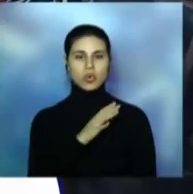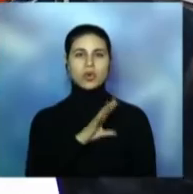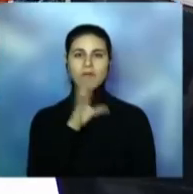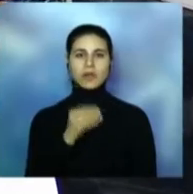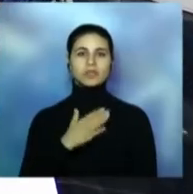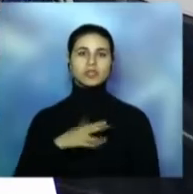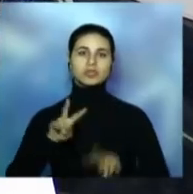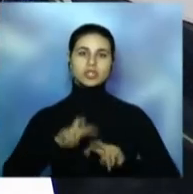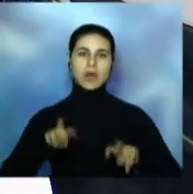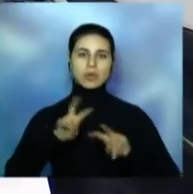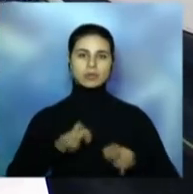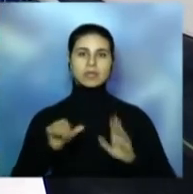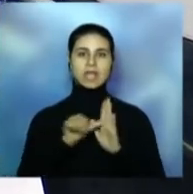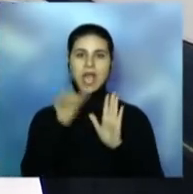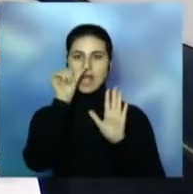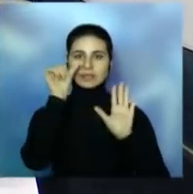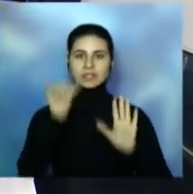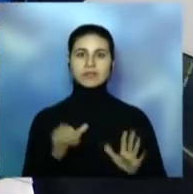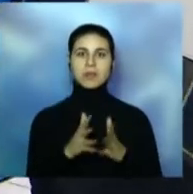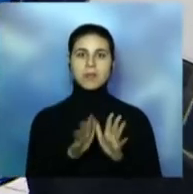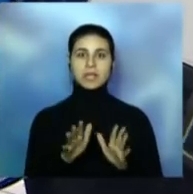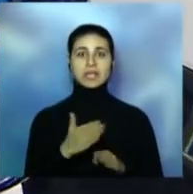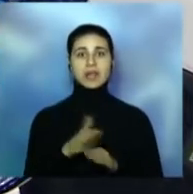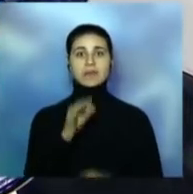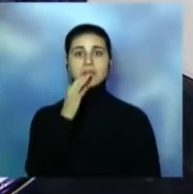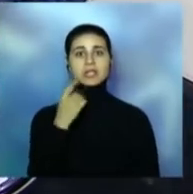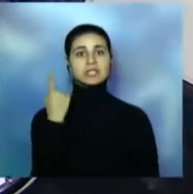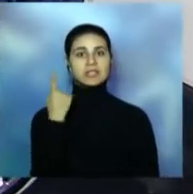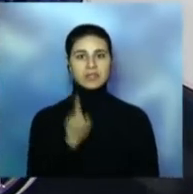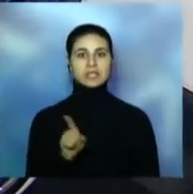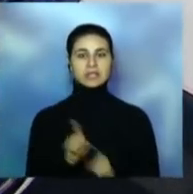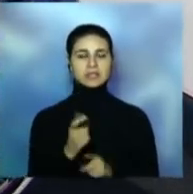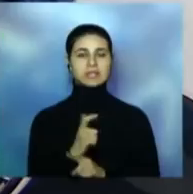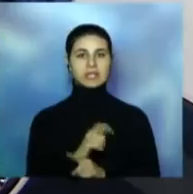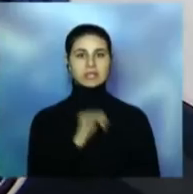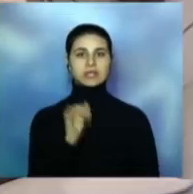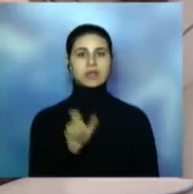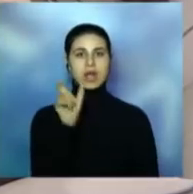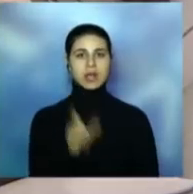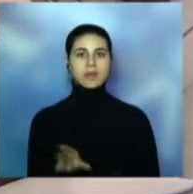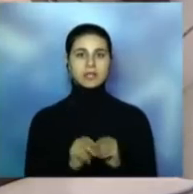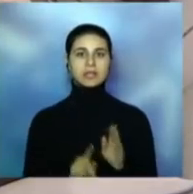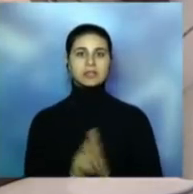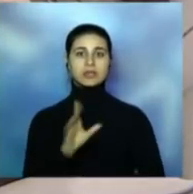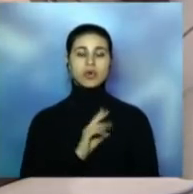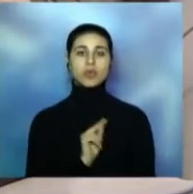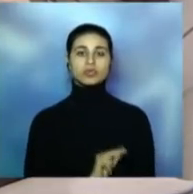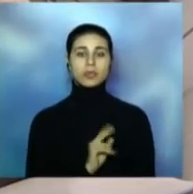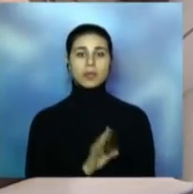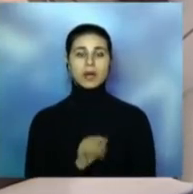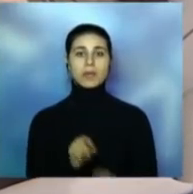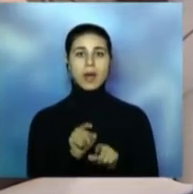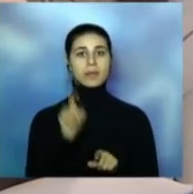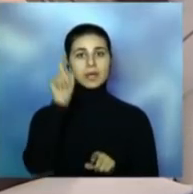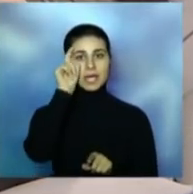ჩემი შეამოწმეს, 6 თვე თუ მეტი გავიდა და მე სხვასთან ასევე ძალიან საინტერესო ადამიანთან დავიწყე იქ მუშაობა, მაგრამ ამ